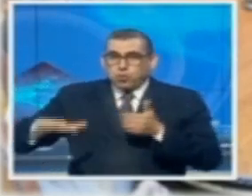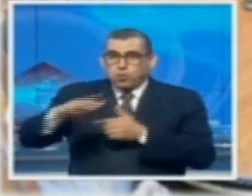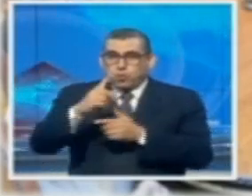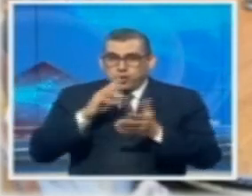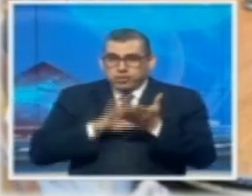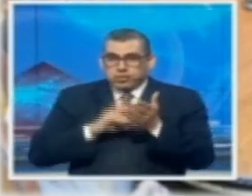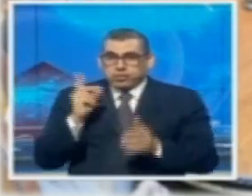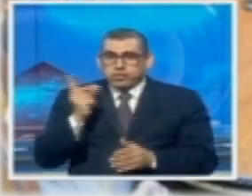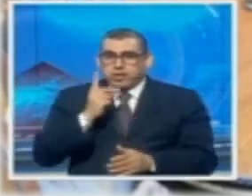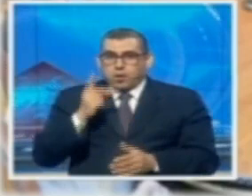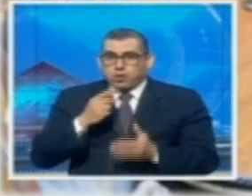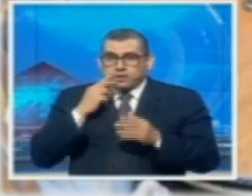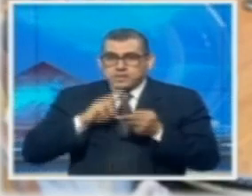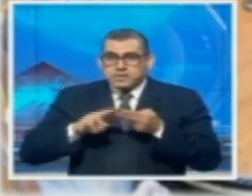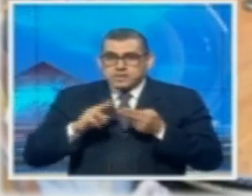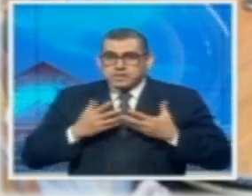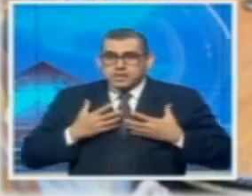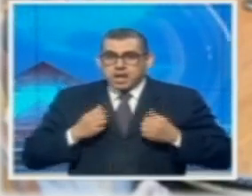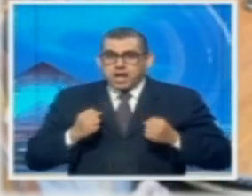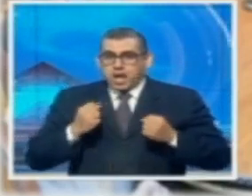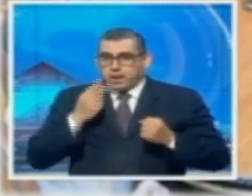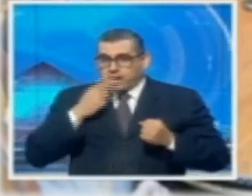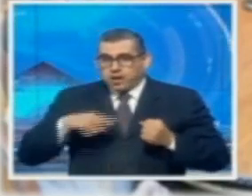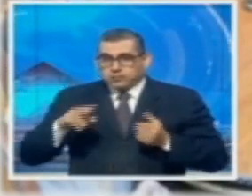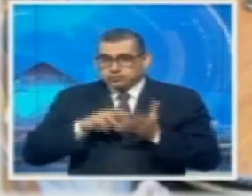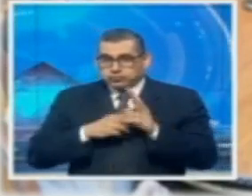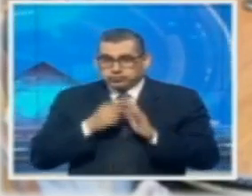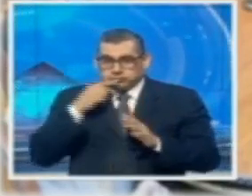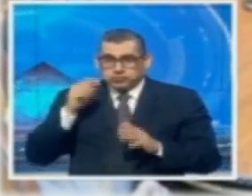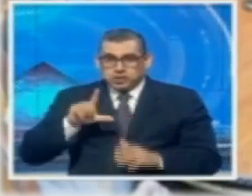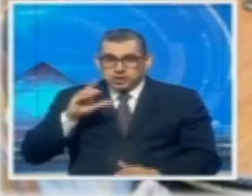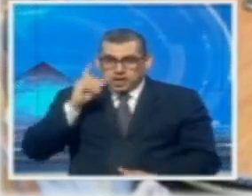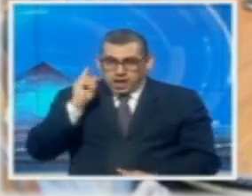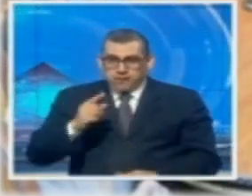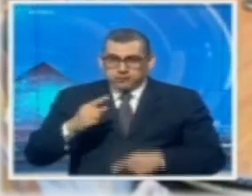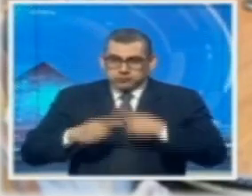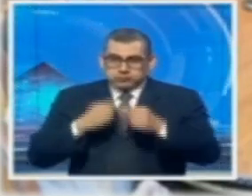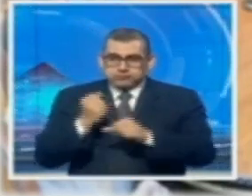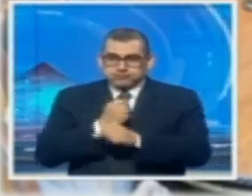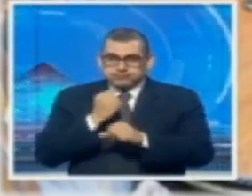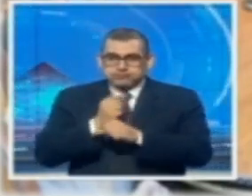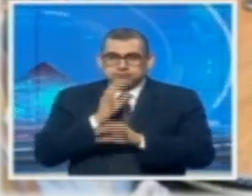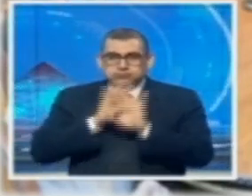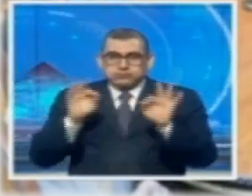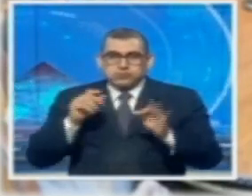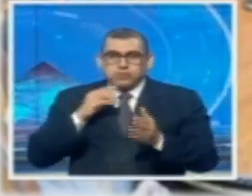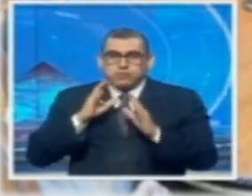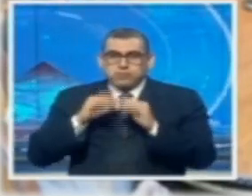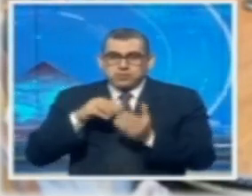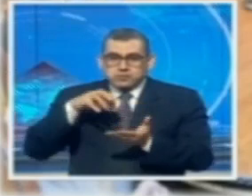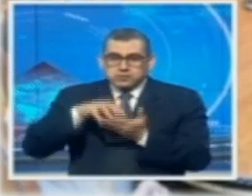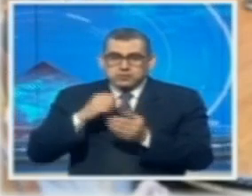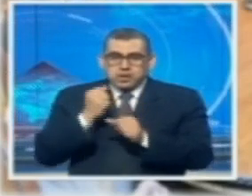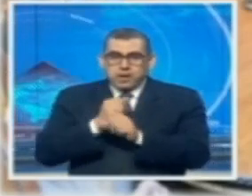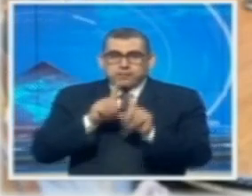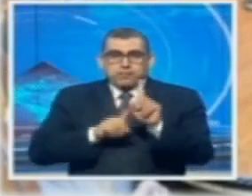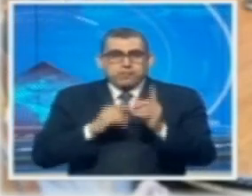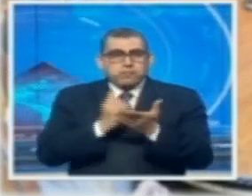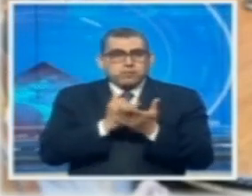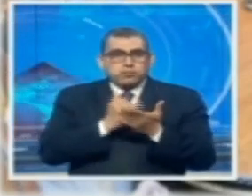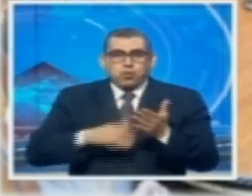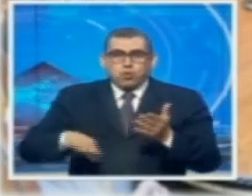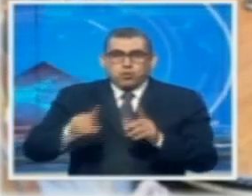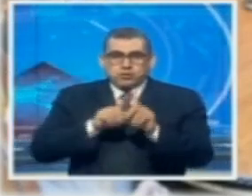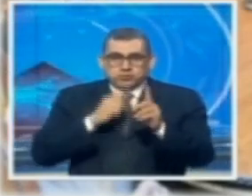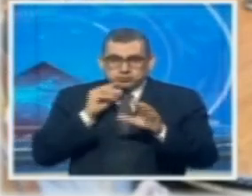للطوارئ والسلامة العامة. وقد وجه السيد الرئيس بمواصلة جهود جميع الجهات المعنية بالدولة لتحقيق